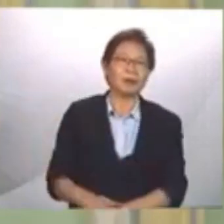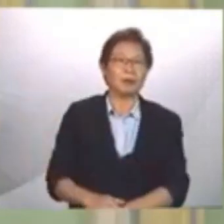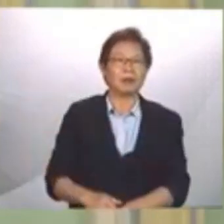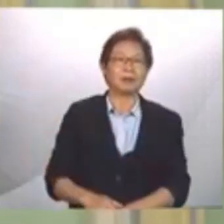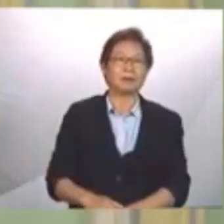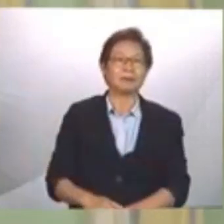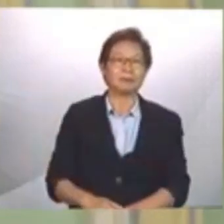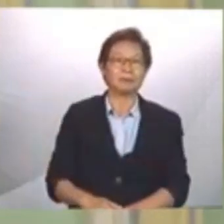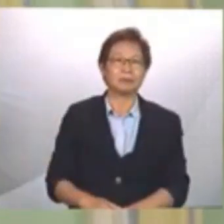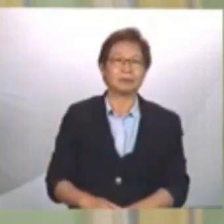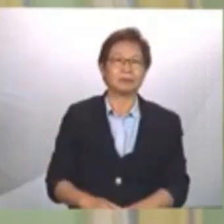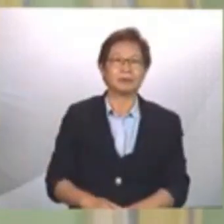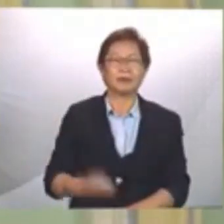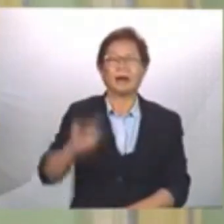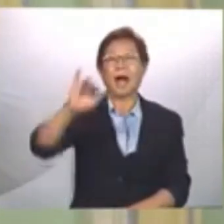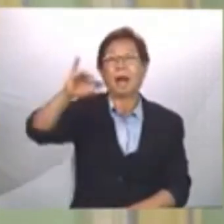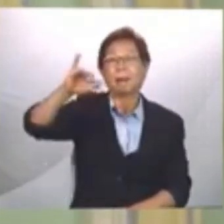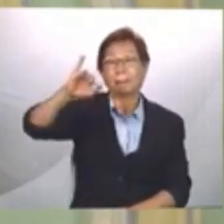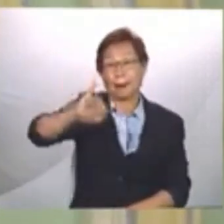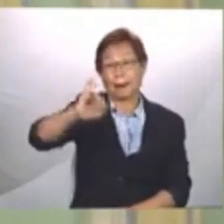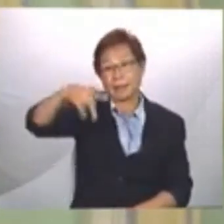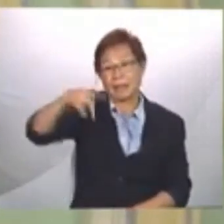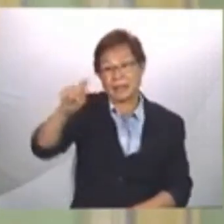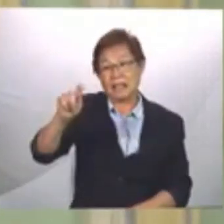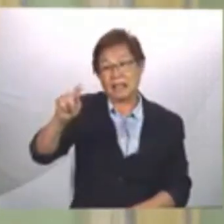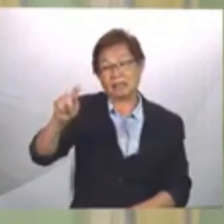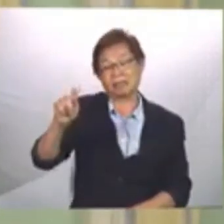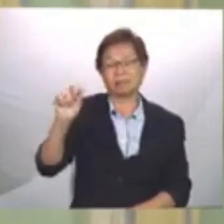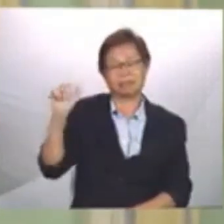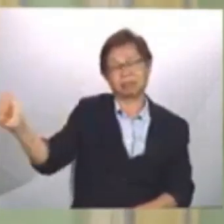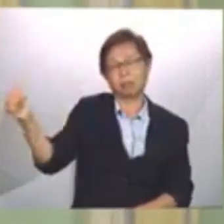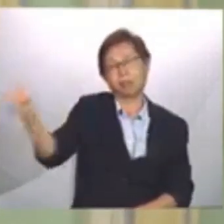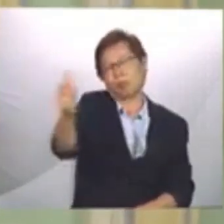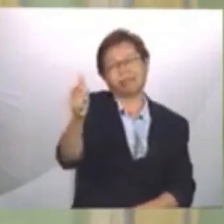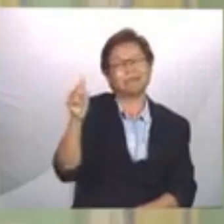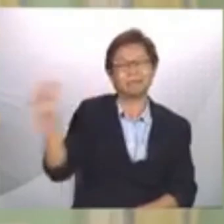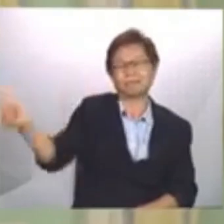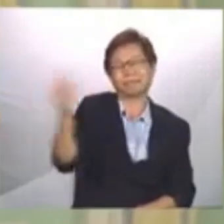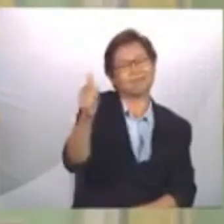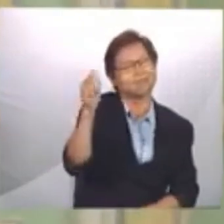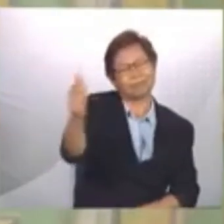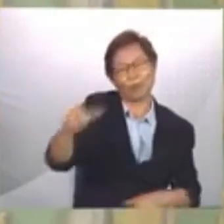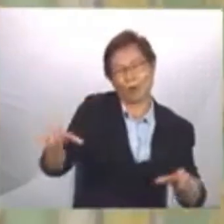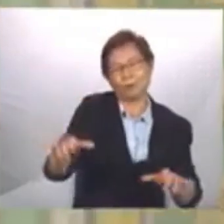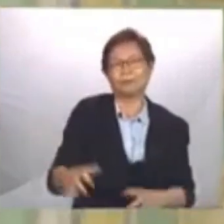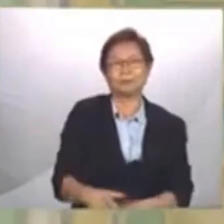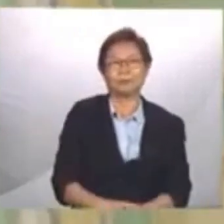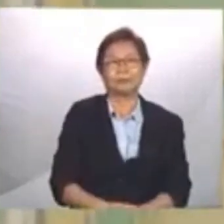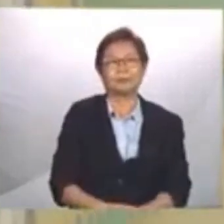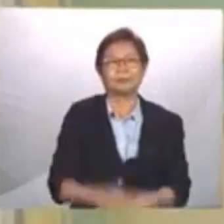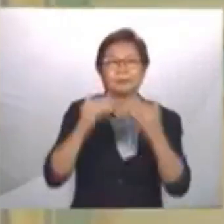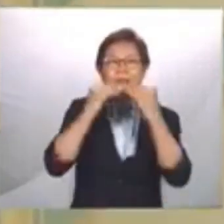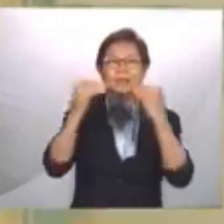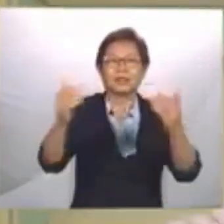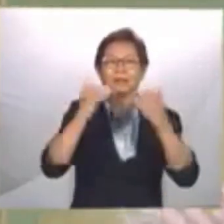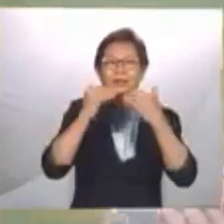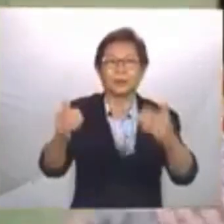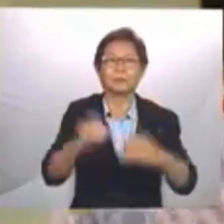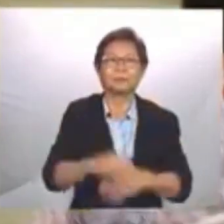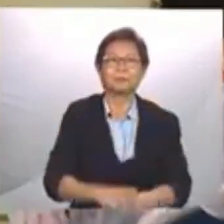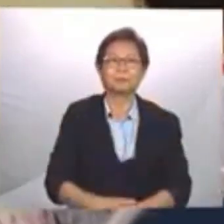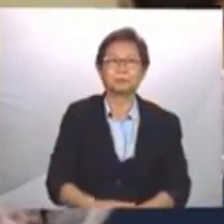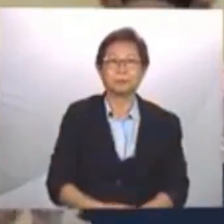serahkan kepada IPT yang berkaitan. Alright. Terima kasih.